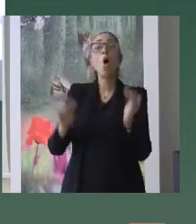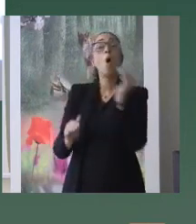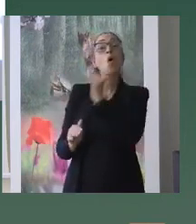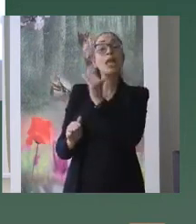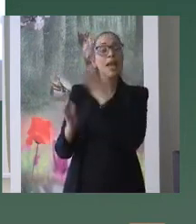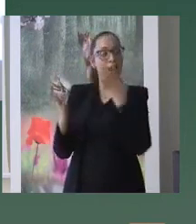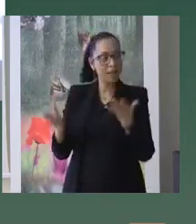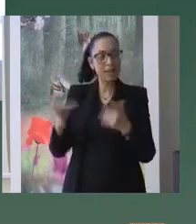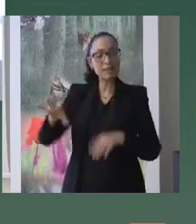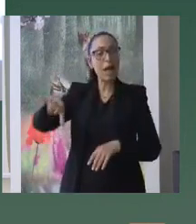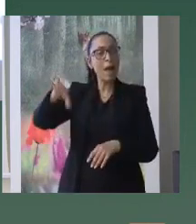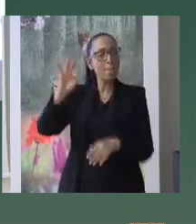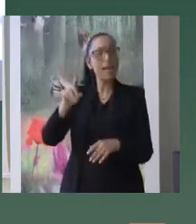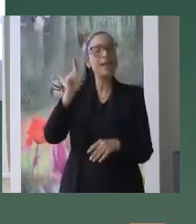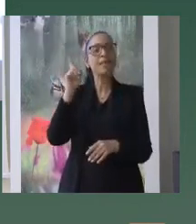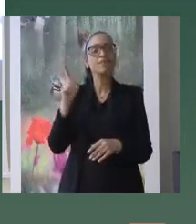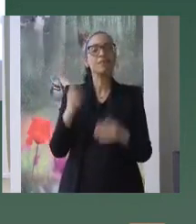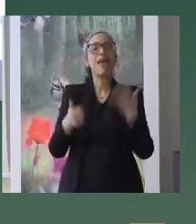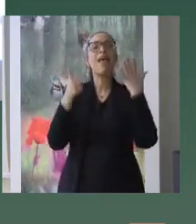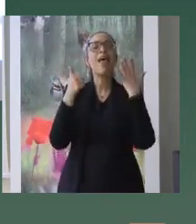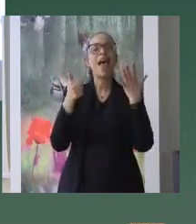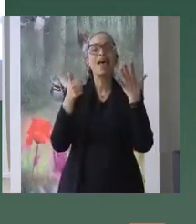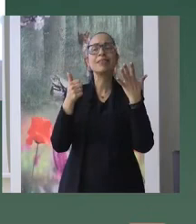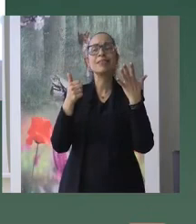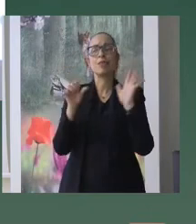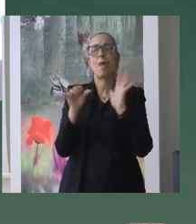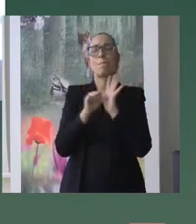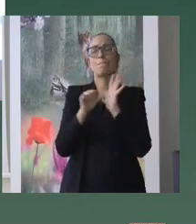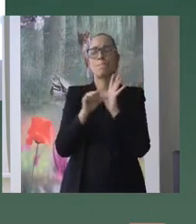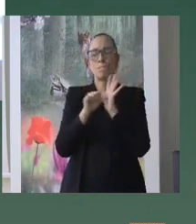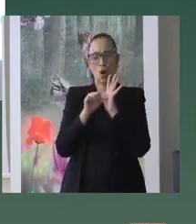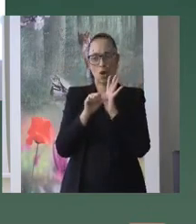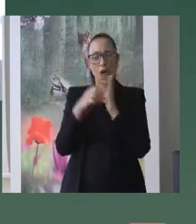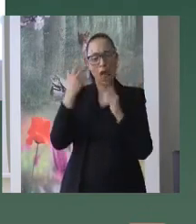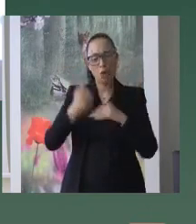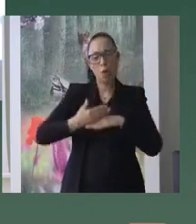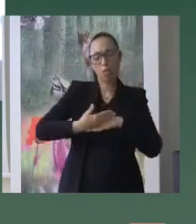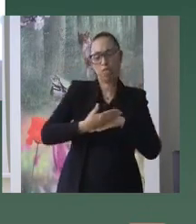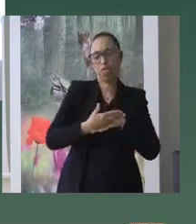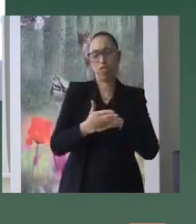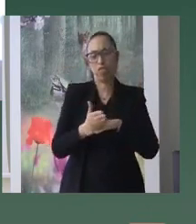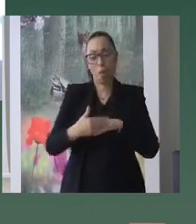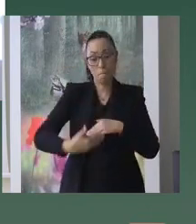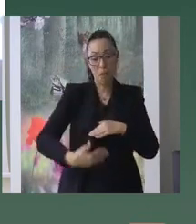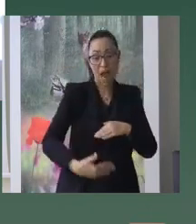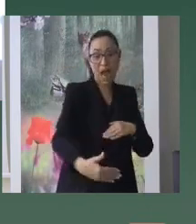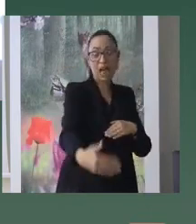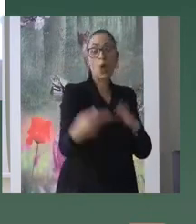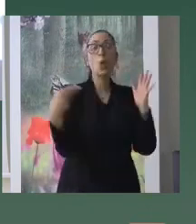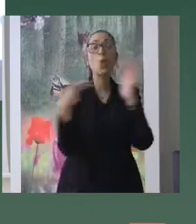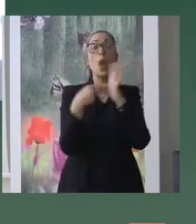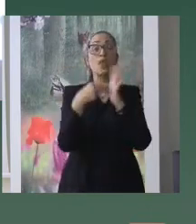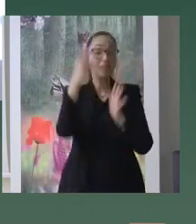Λέτε ότι επιλέγησαν αυτές οι 6 πόλεις, ναι. Εντάξει, για να έχουν το περιθώριο μέχρι το 2030.